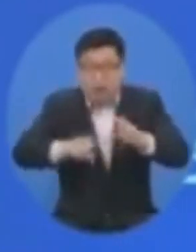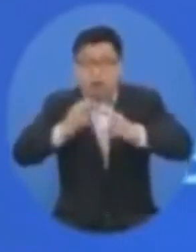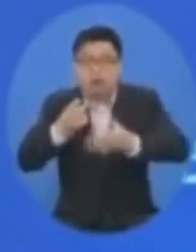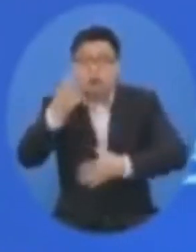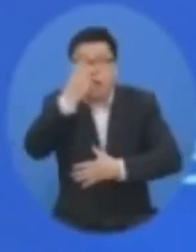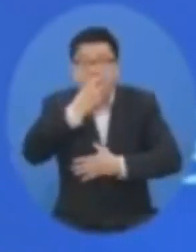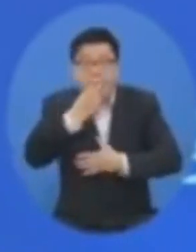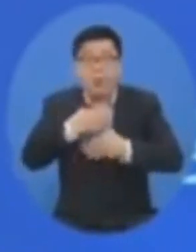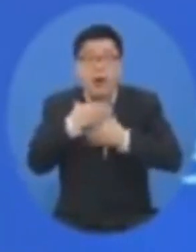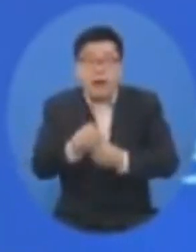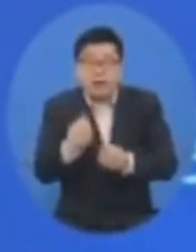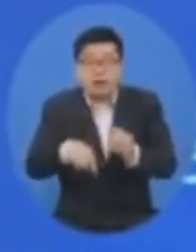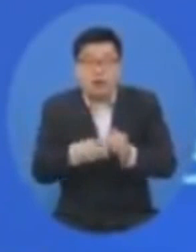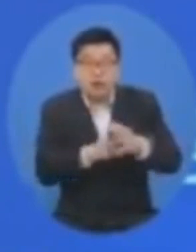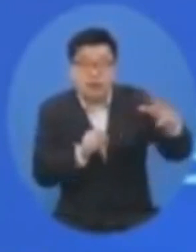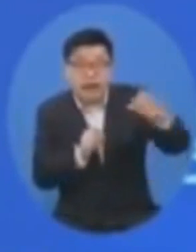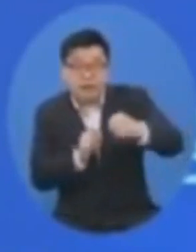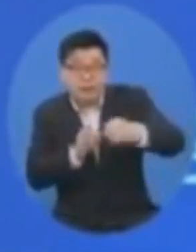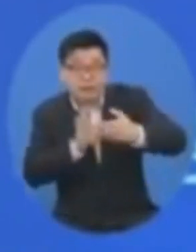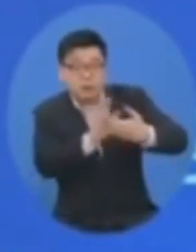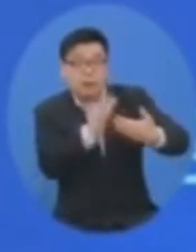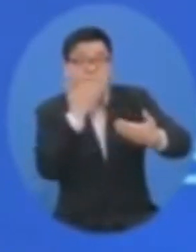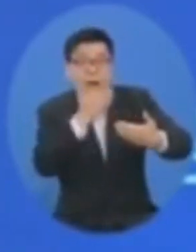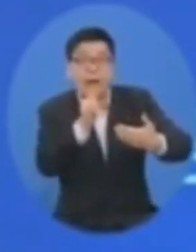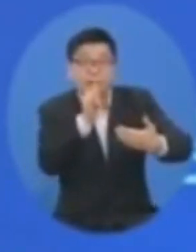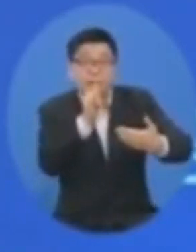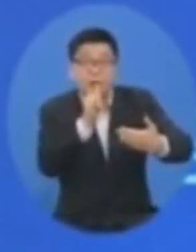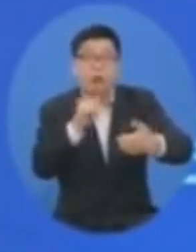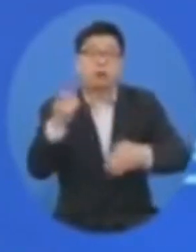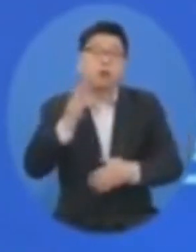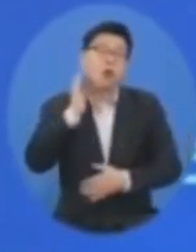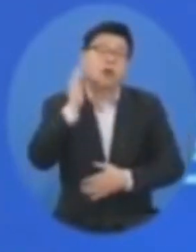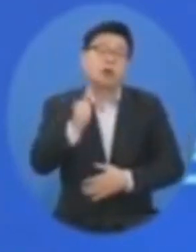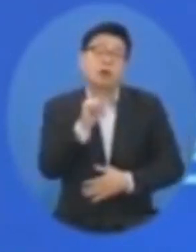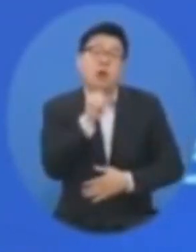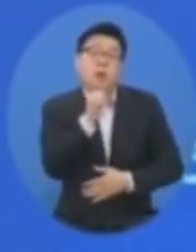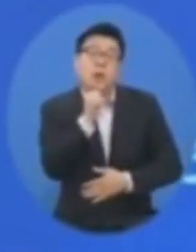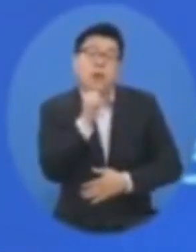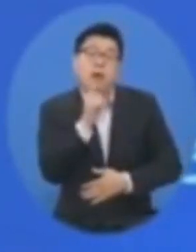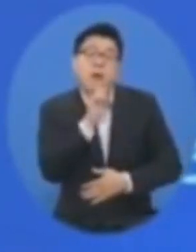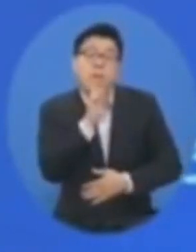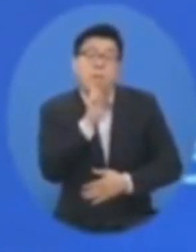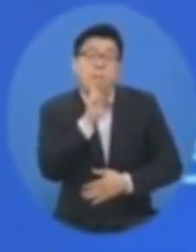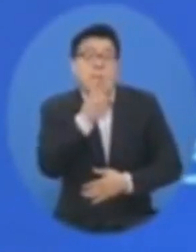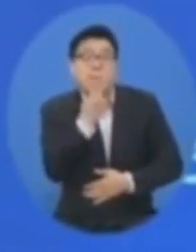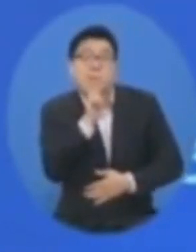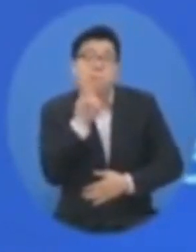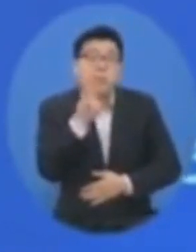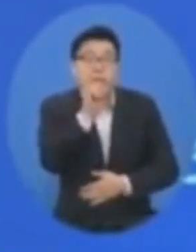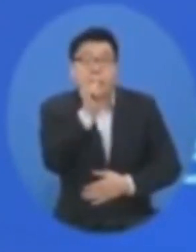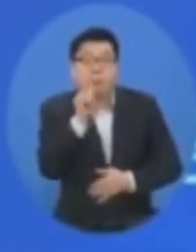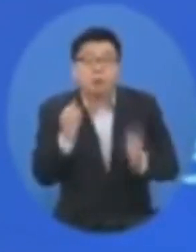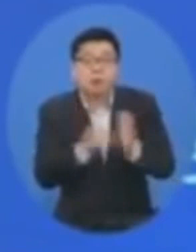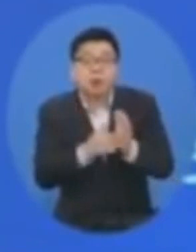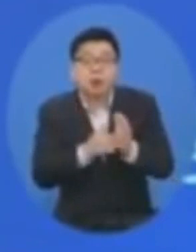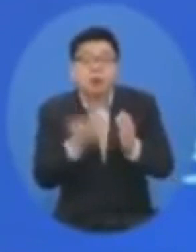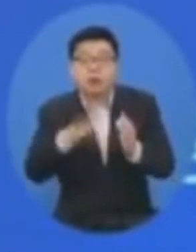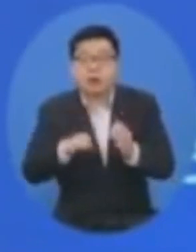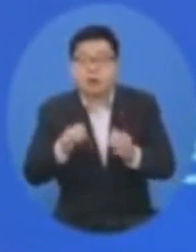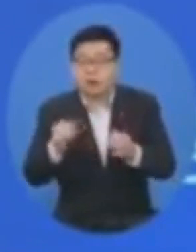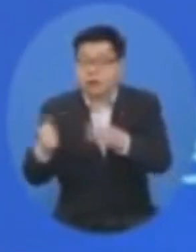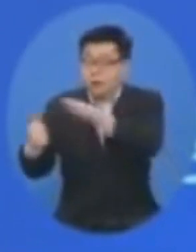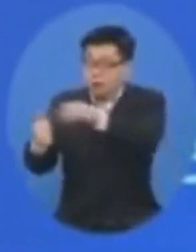거부할 수 있습니다. 두 번째, 대통령의 변명이 오락가락했다. 그거는 대통령이 피의자가 된 이상